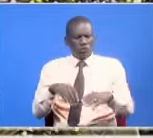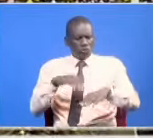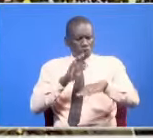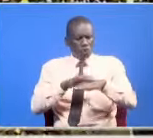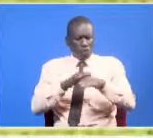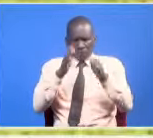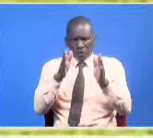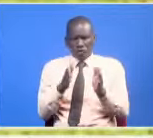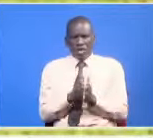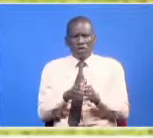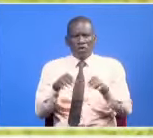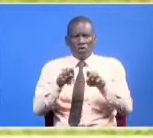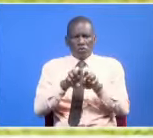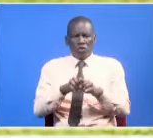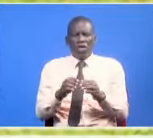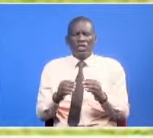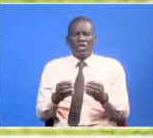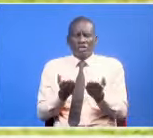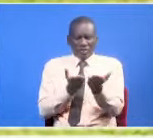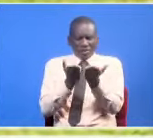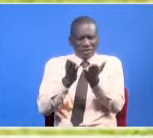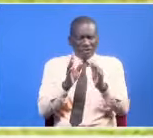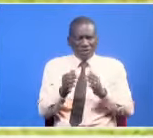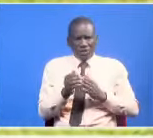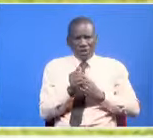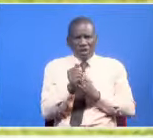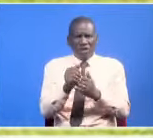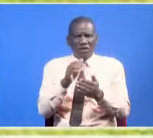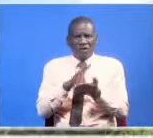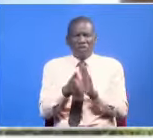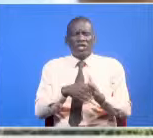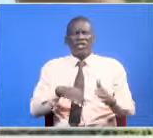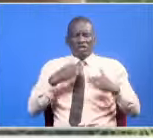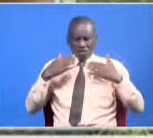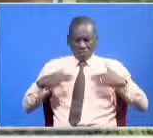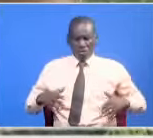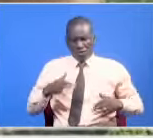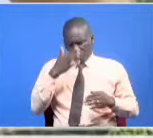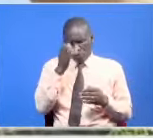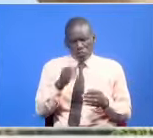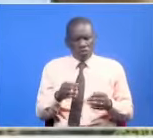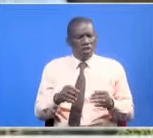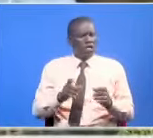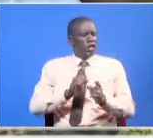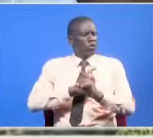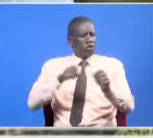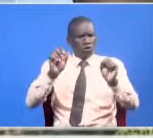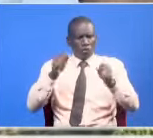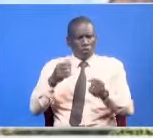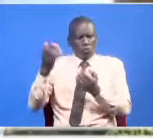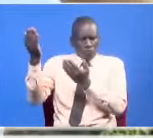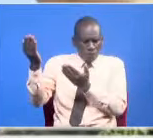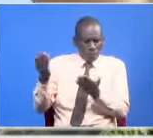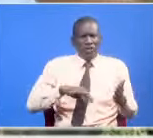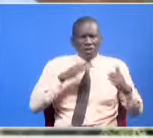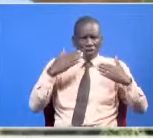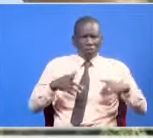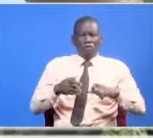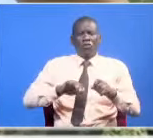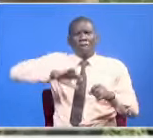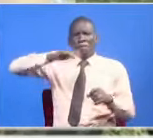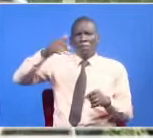juu. Aidha, ibada hiyo iliendeshwa bila mwili wa mwenda zake, kwani haikuwezekana kushusha kutoka mlima